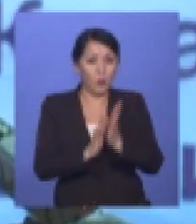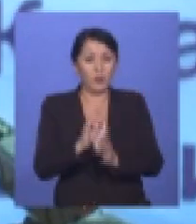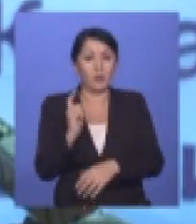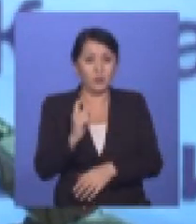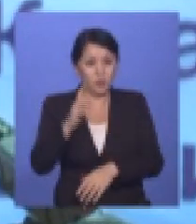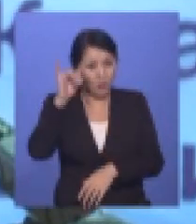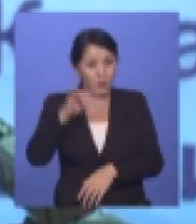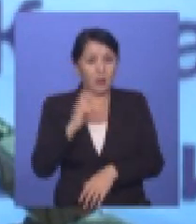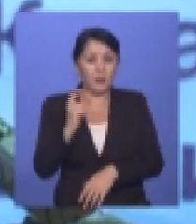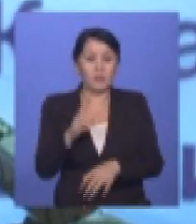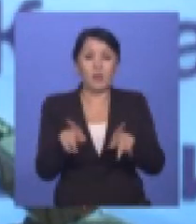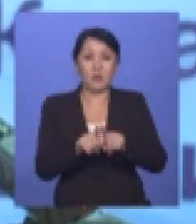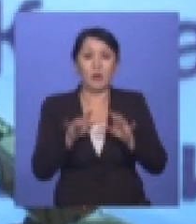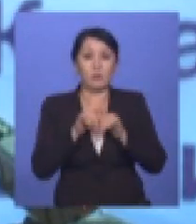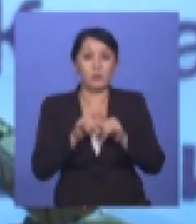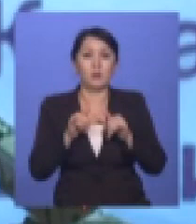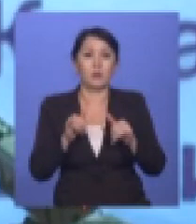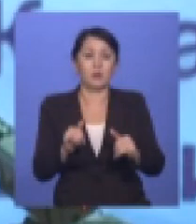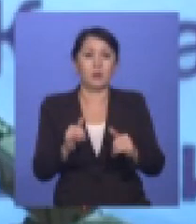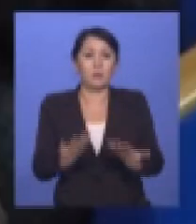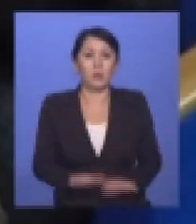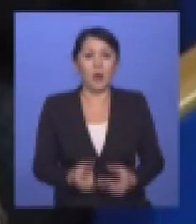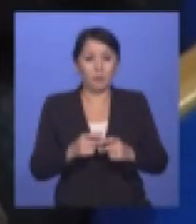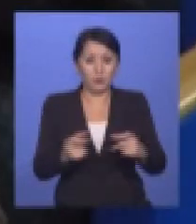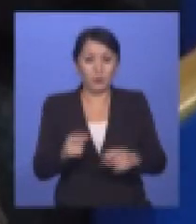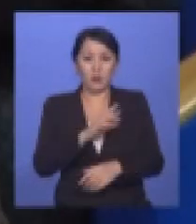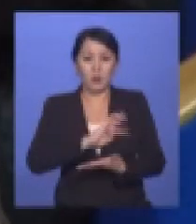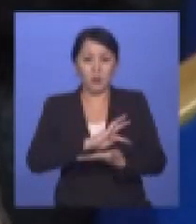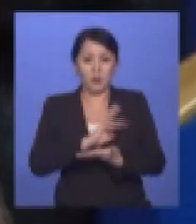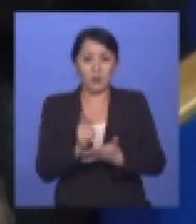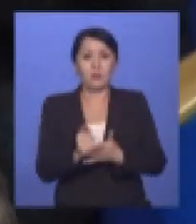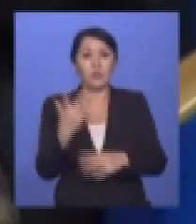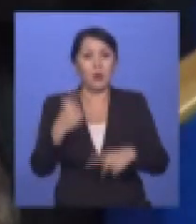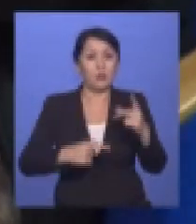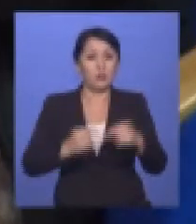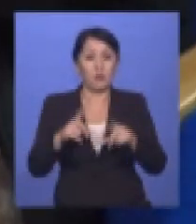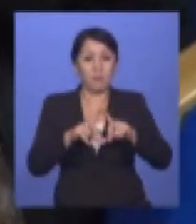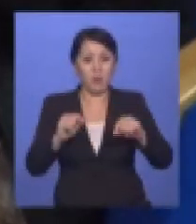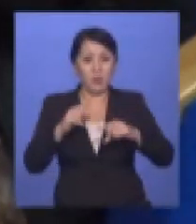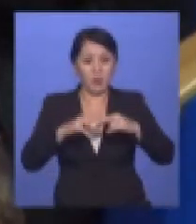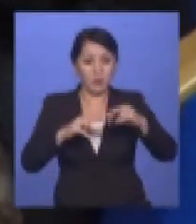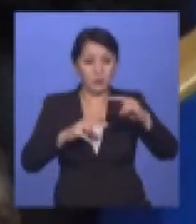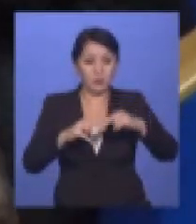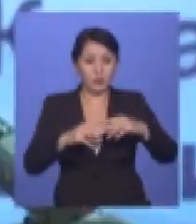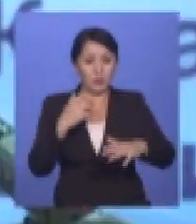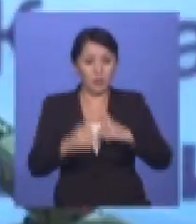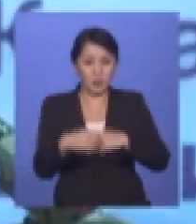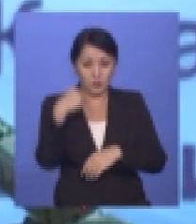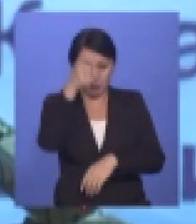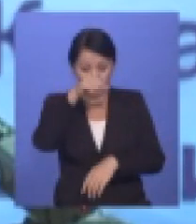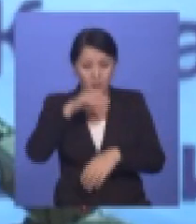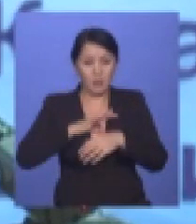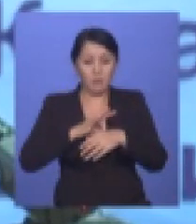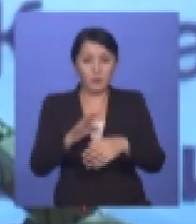мал шаруашылығында дамыту керек. Мұнда жергілікті халықты жұмыспен қамту үшін сүт фермасын салу қажет. Сонда жыл бойы жұмыс тоқтамай